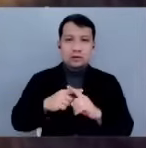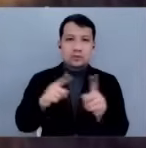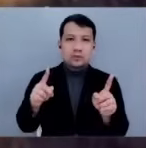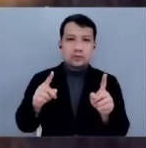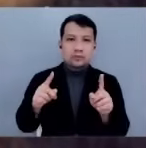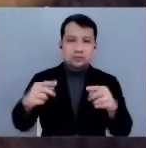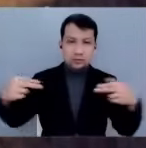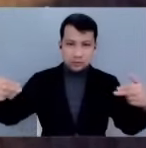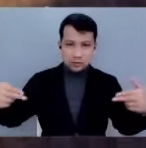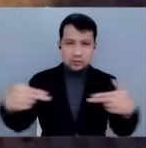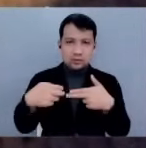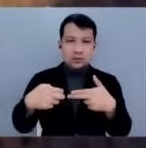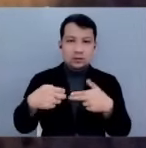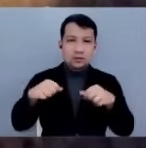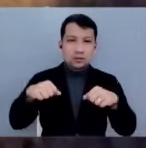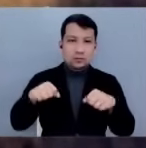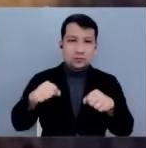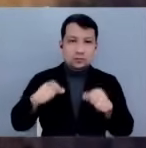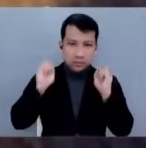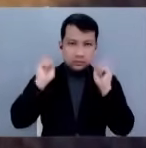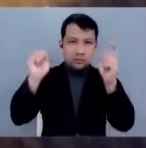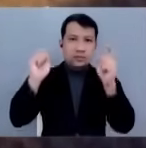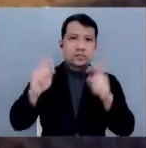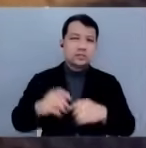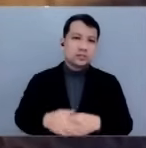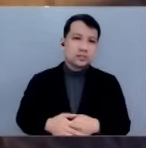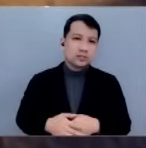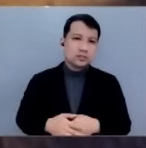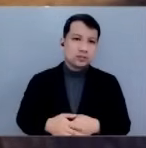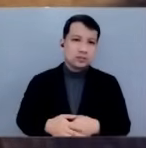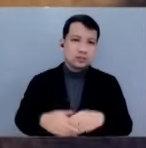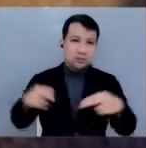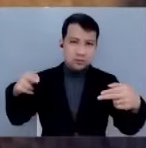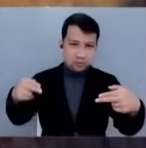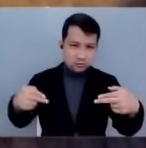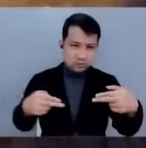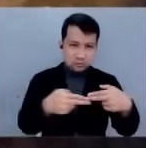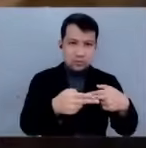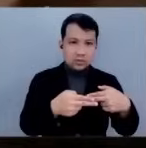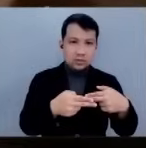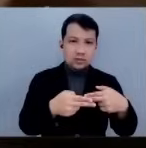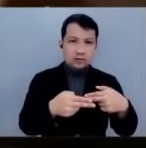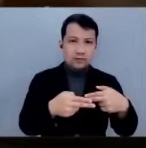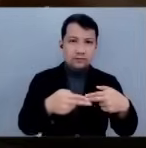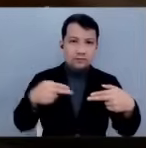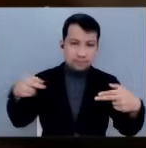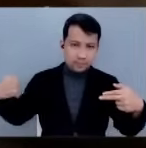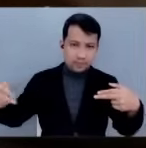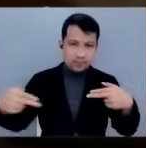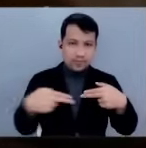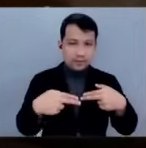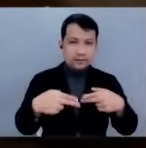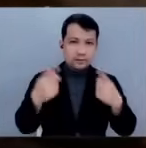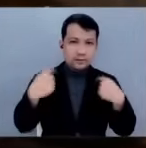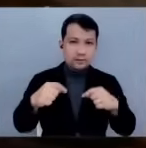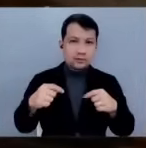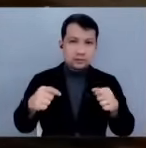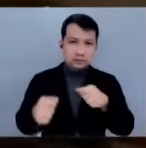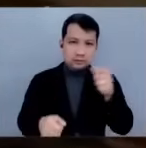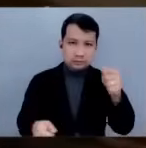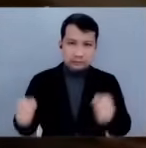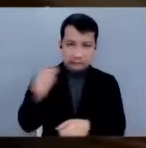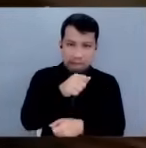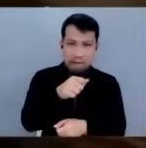nito ang motor na mabilis ang takbo at lumihis papunta sa lane ng ambulansya. Sinubukan pang umiwas ng ambulansya